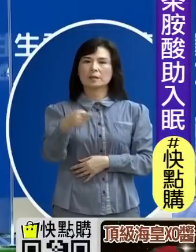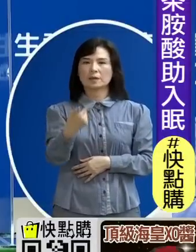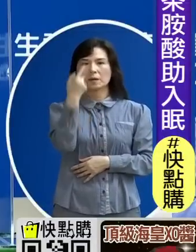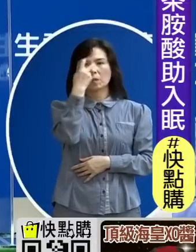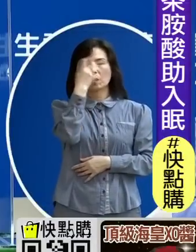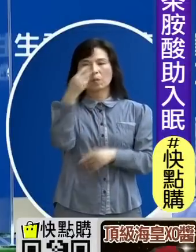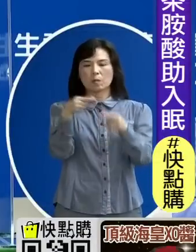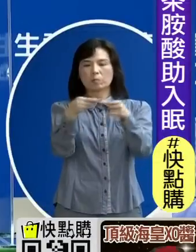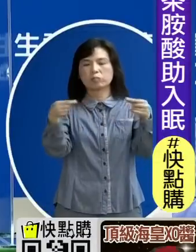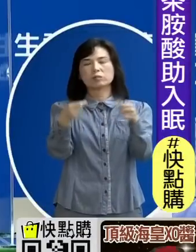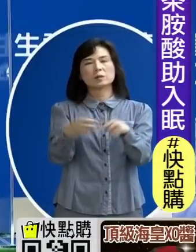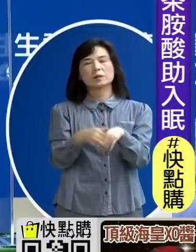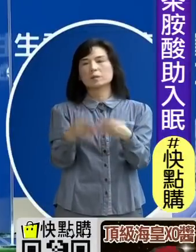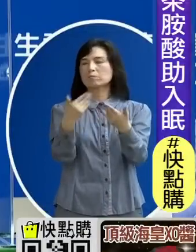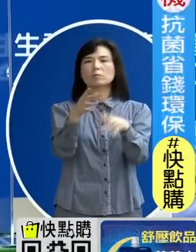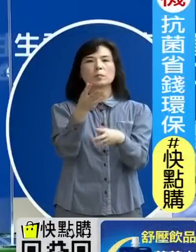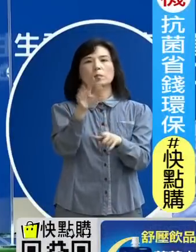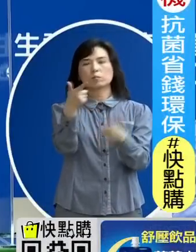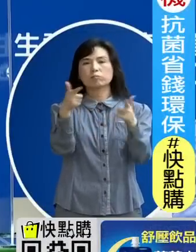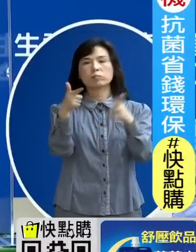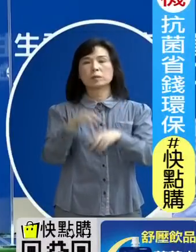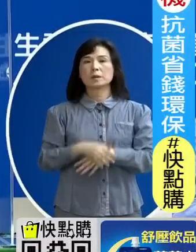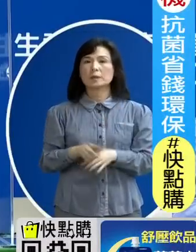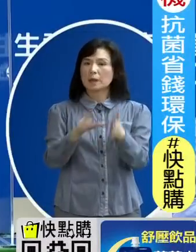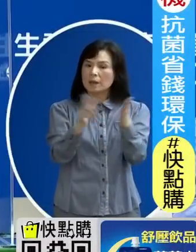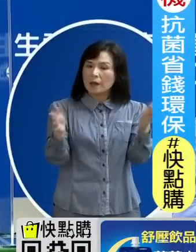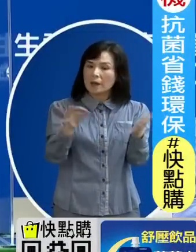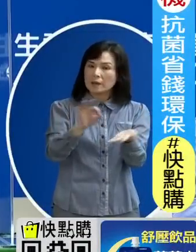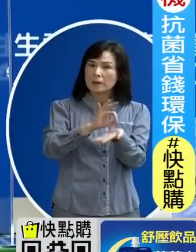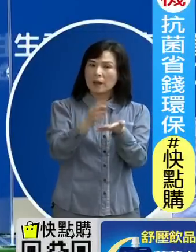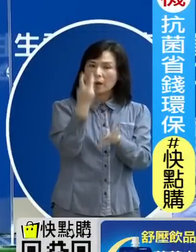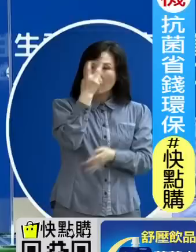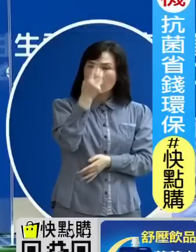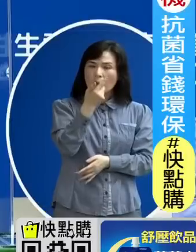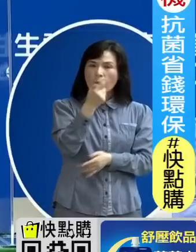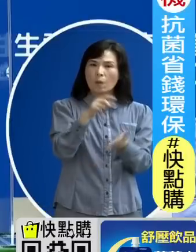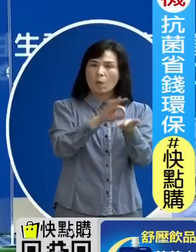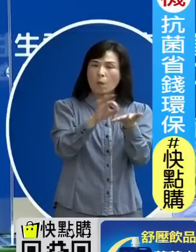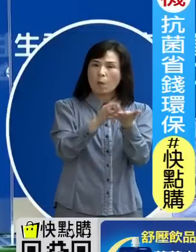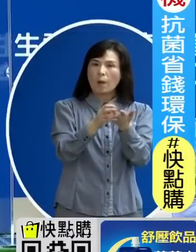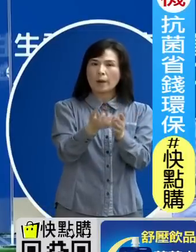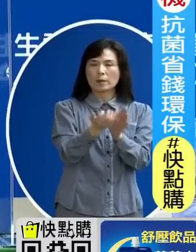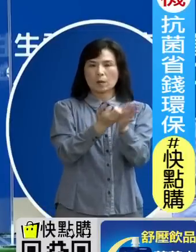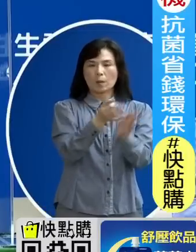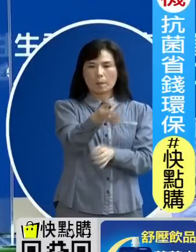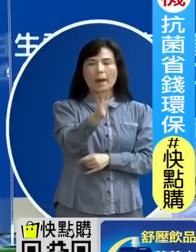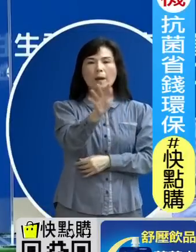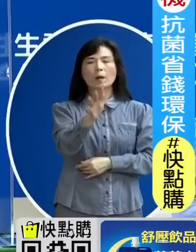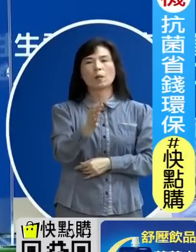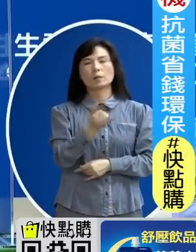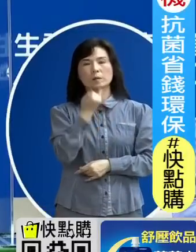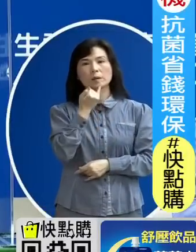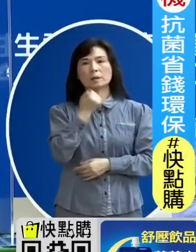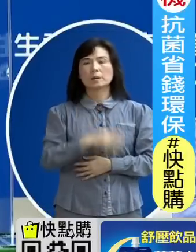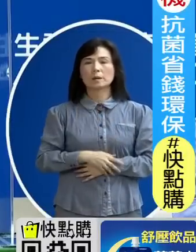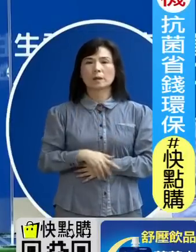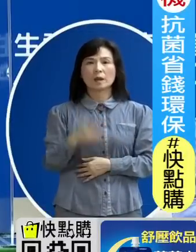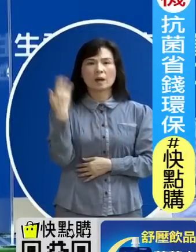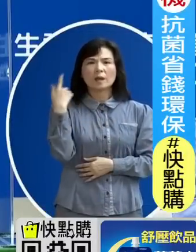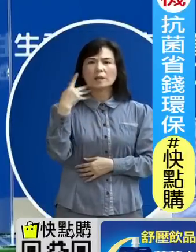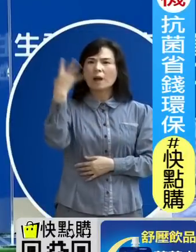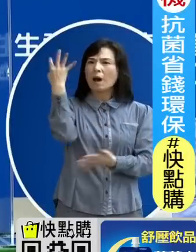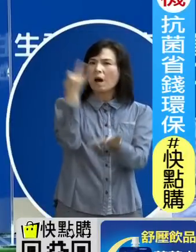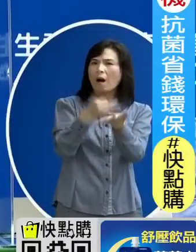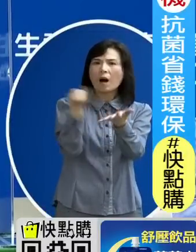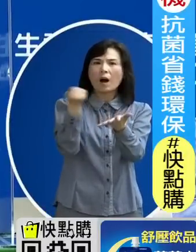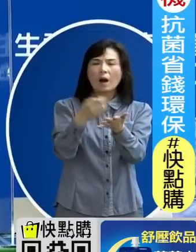筛试剂的时候的标准是什么？何以你只能卖给家用、卖给民众雅培跟罗氏，可是企业、地方政